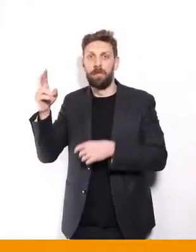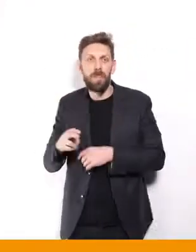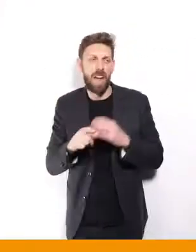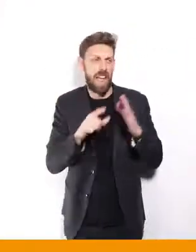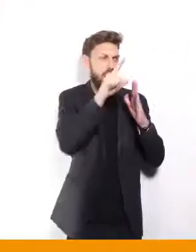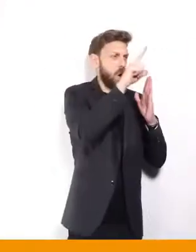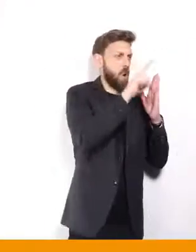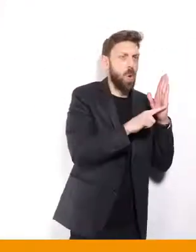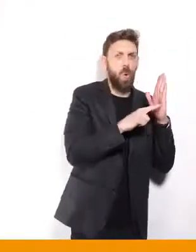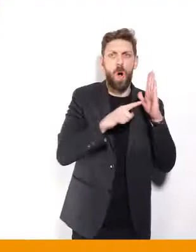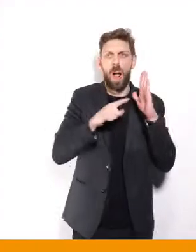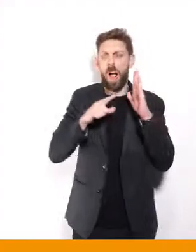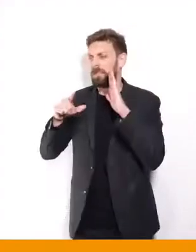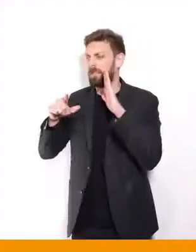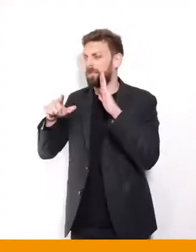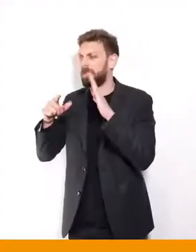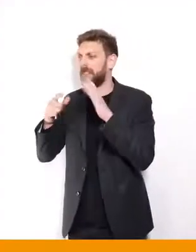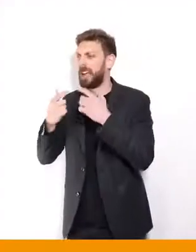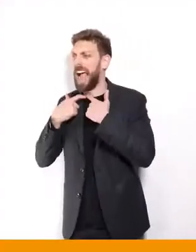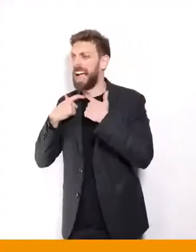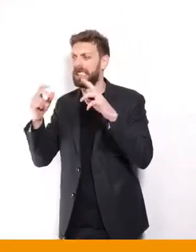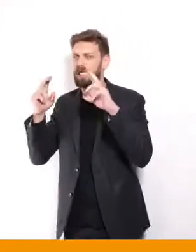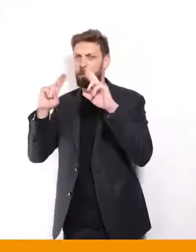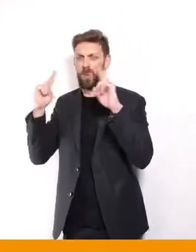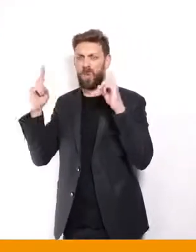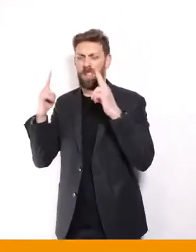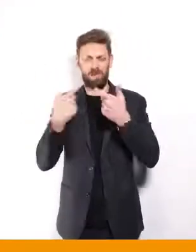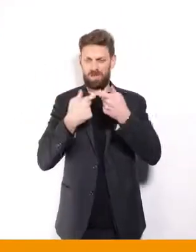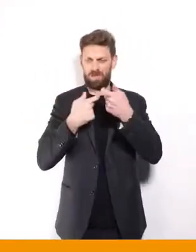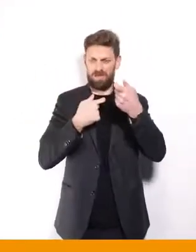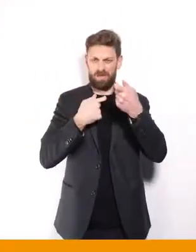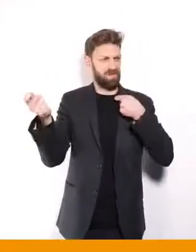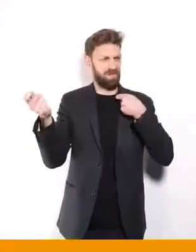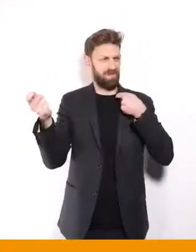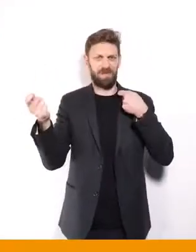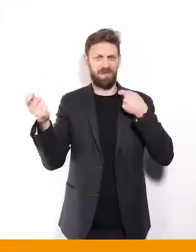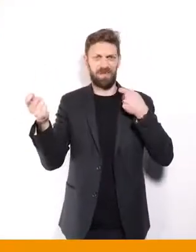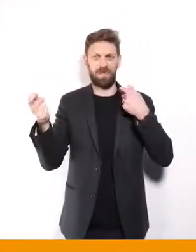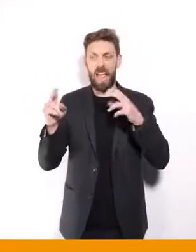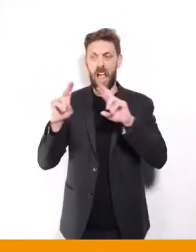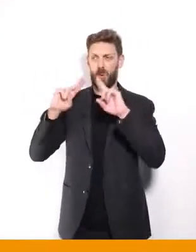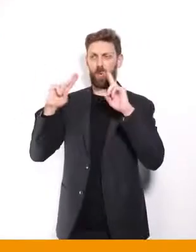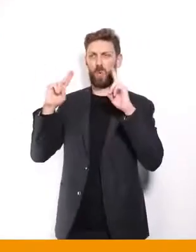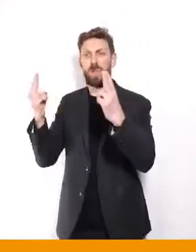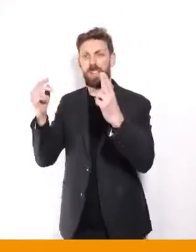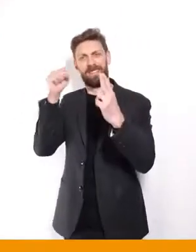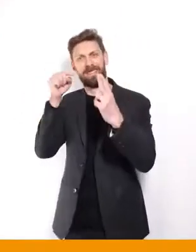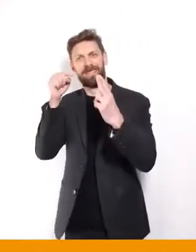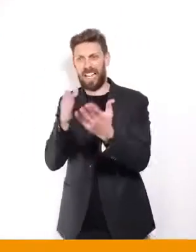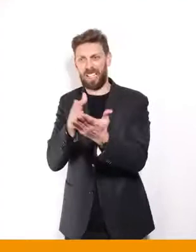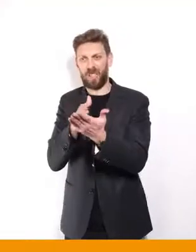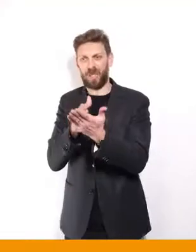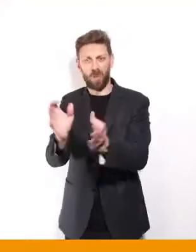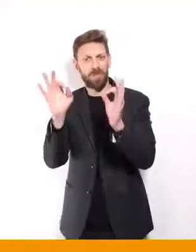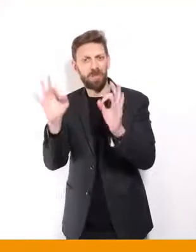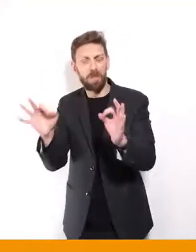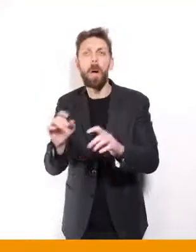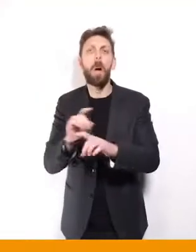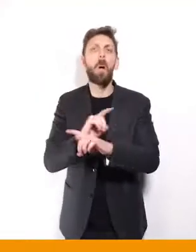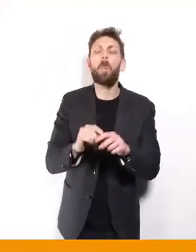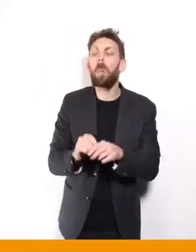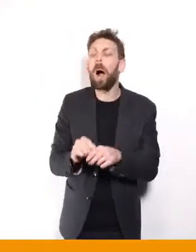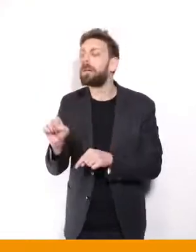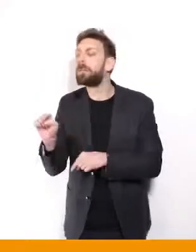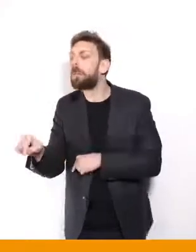même de l'accessibilité universelle. Enfin, universelle, ça a un sens. Ce n'est pas universel dans